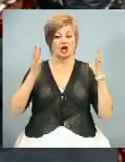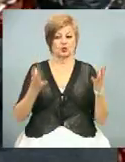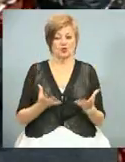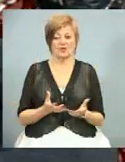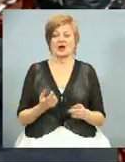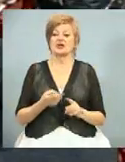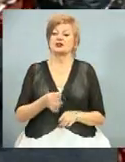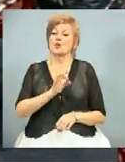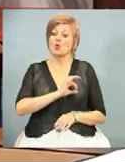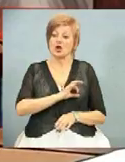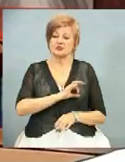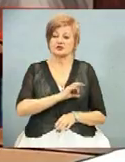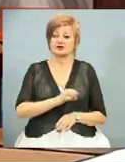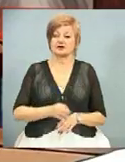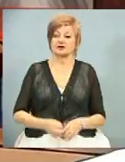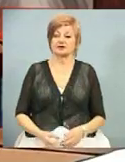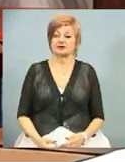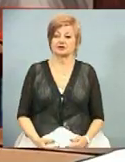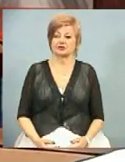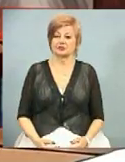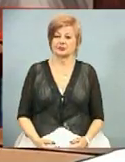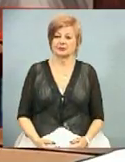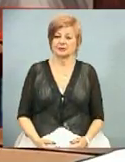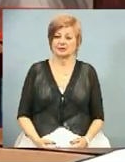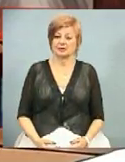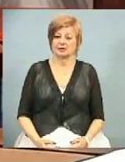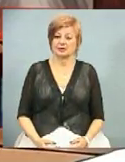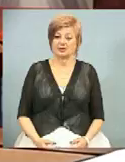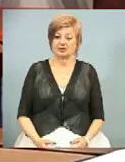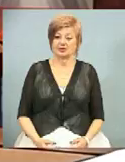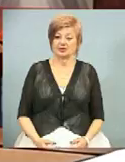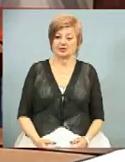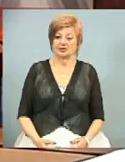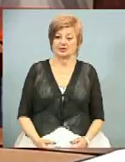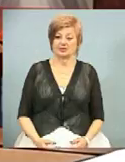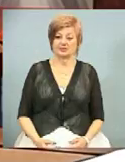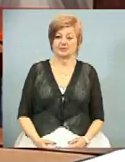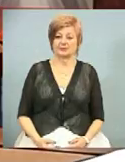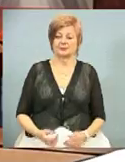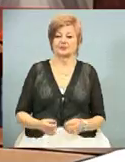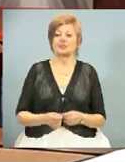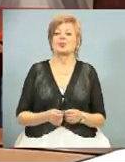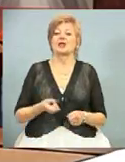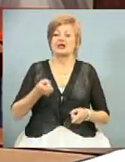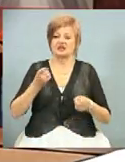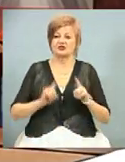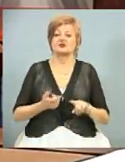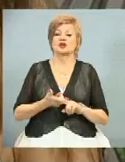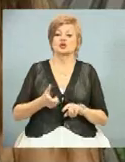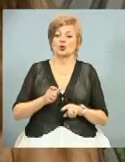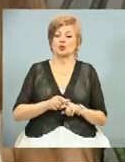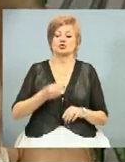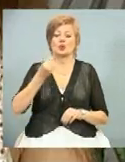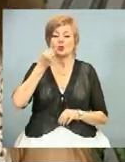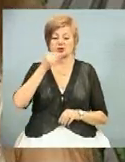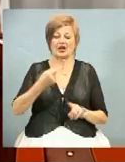дуй, надувай кульку. Хоча б трішки, так. Надування кульки... Діти, і насправді дуже покращує наш